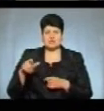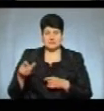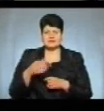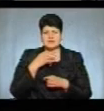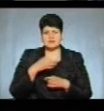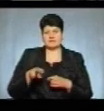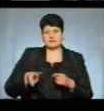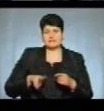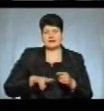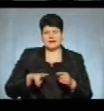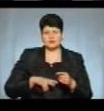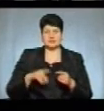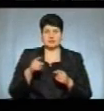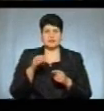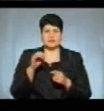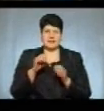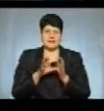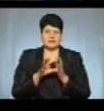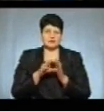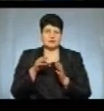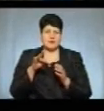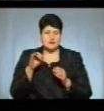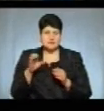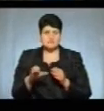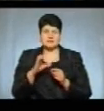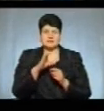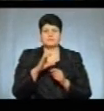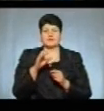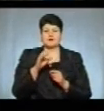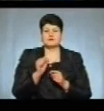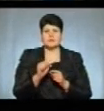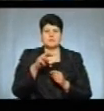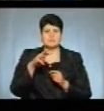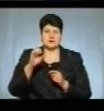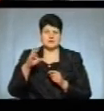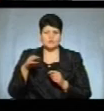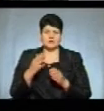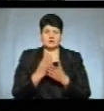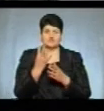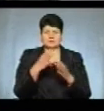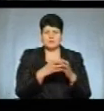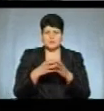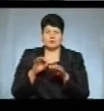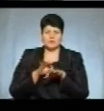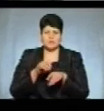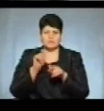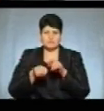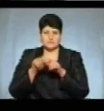директор «Тернопільелектротранс» Андрій Мастюх. У підприємстві є 4 бригади, які проводять щоденний огляд тролейбусів.